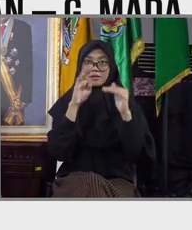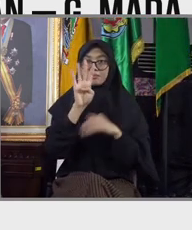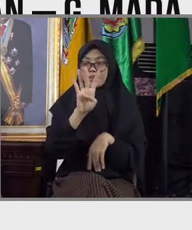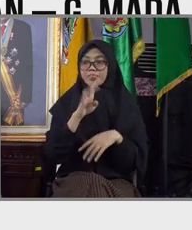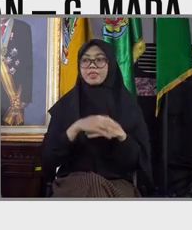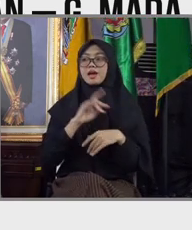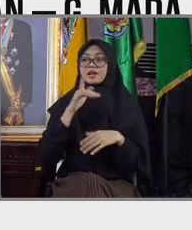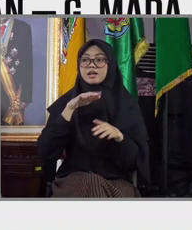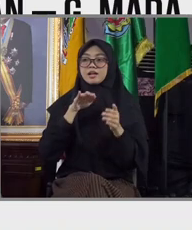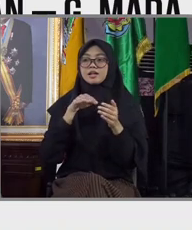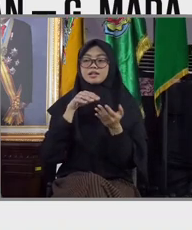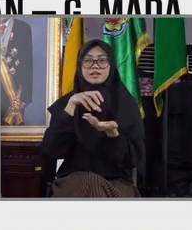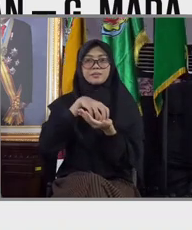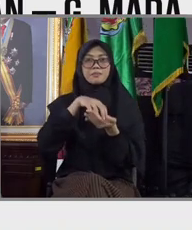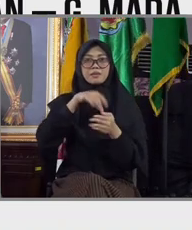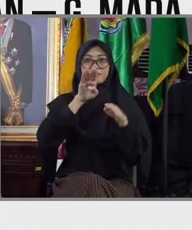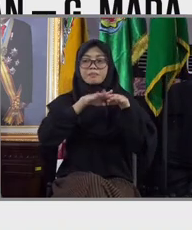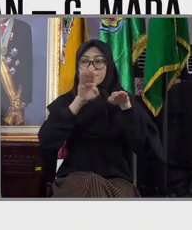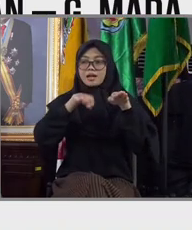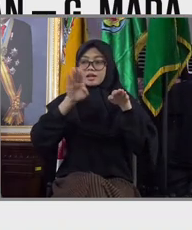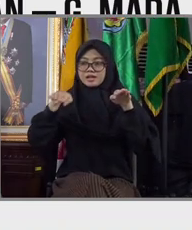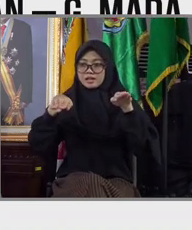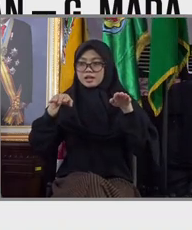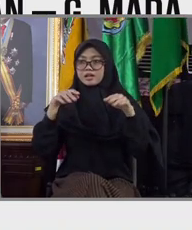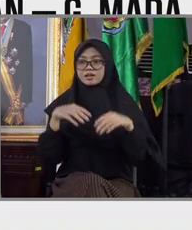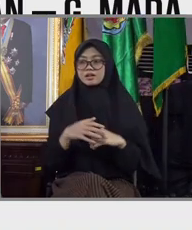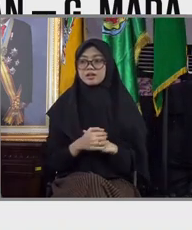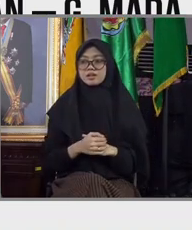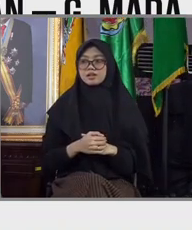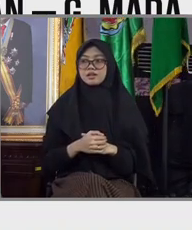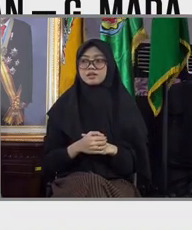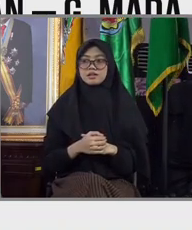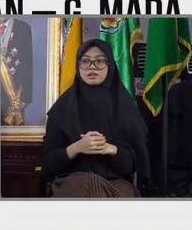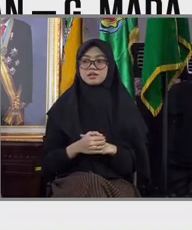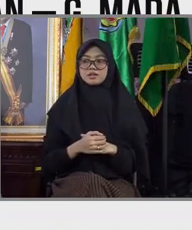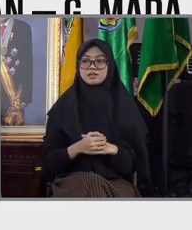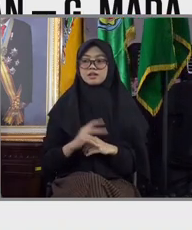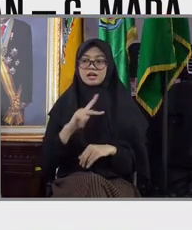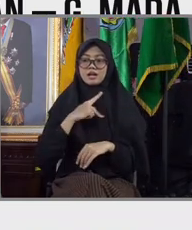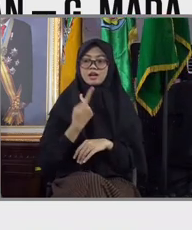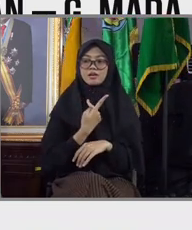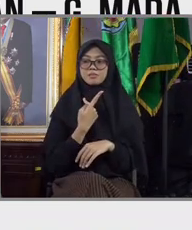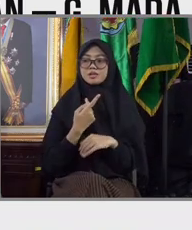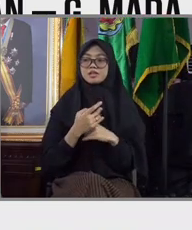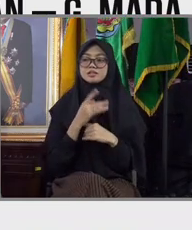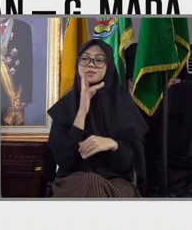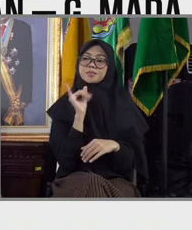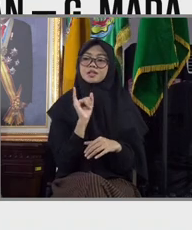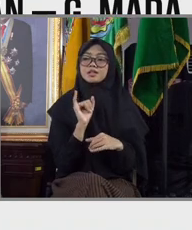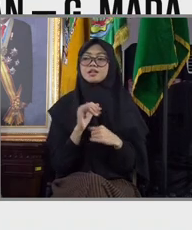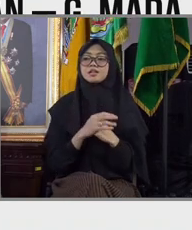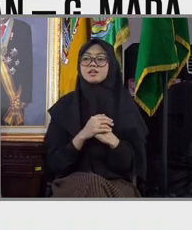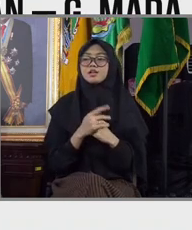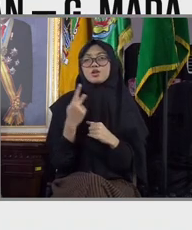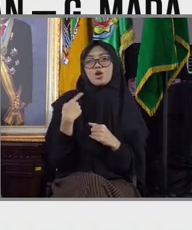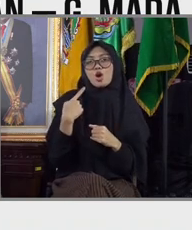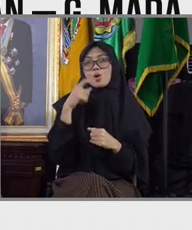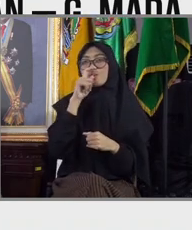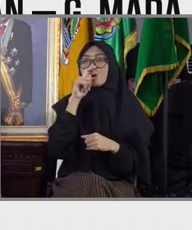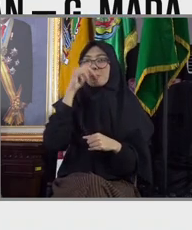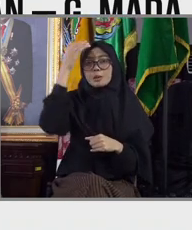Kami tidak nyuwun Pak Gub untuk lantai 1, 2, 3, 4 di tengah lapangan, kami hanya nyuwun barangkali ada perhatian Pak Gub,